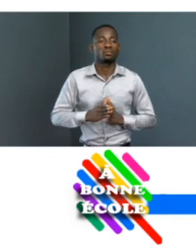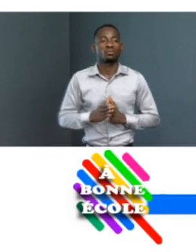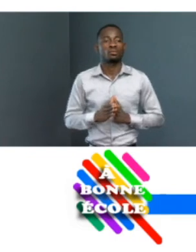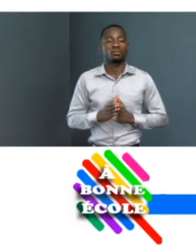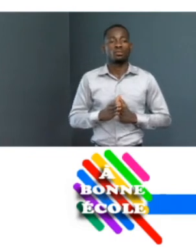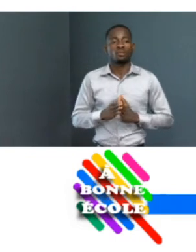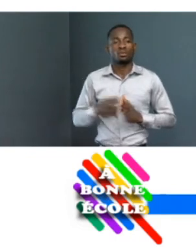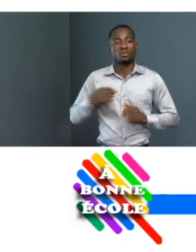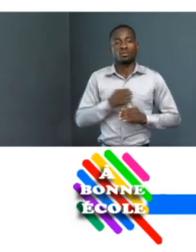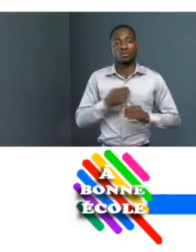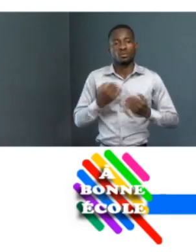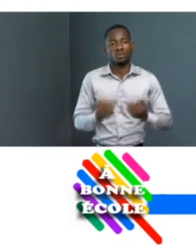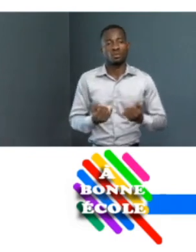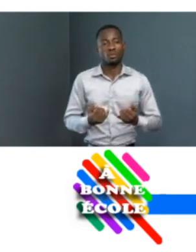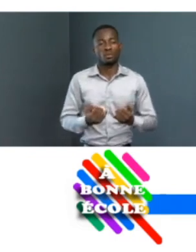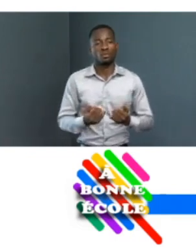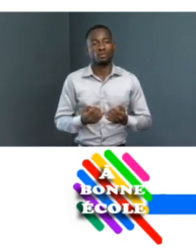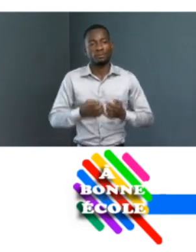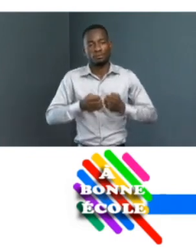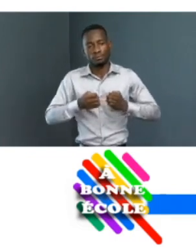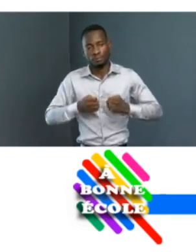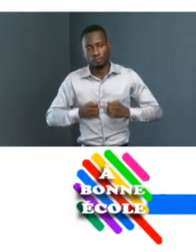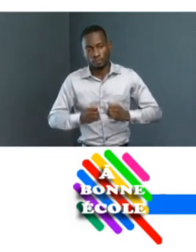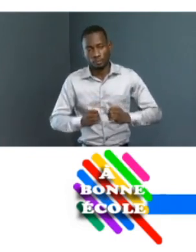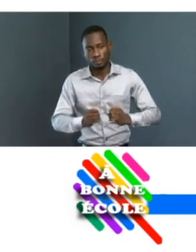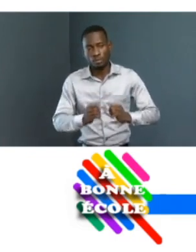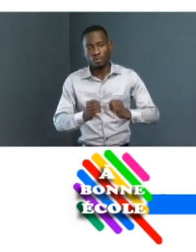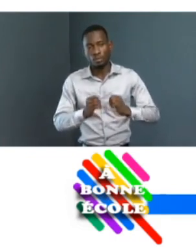Bon, nous allons maintenant essayer